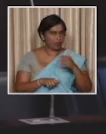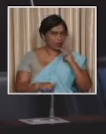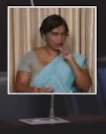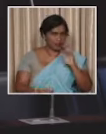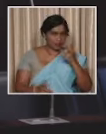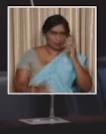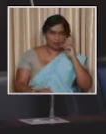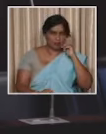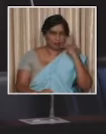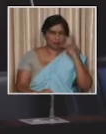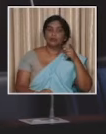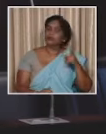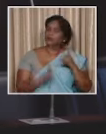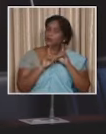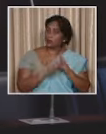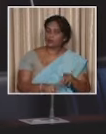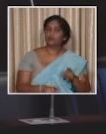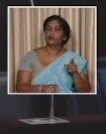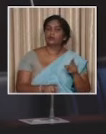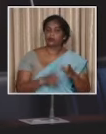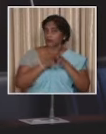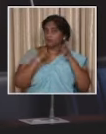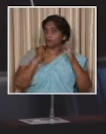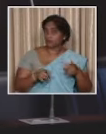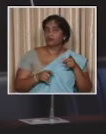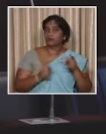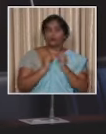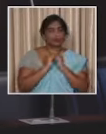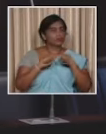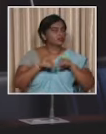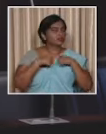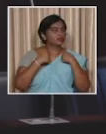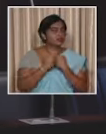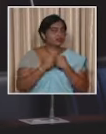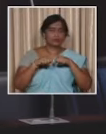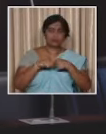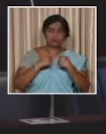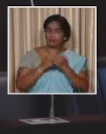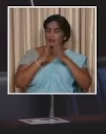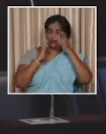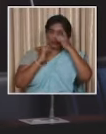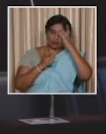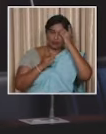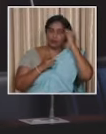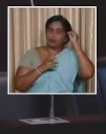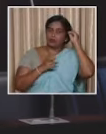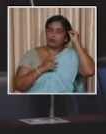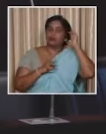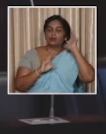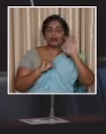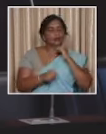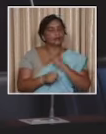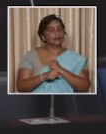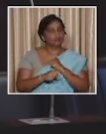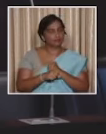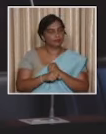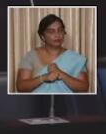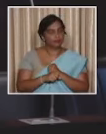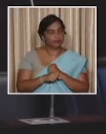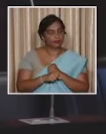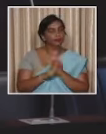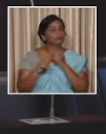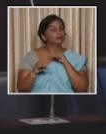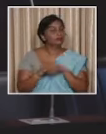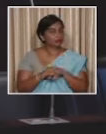කියලා. එතකොට ඒ වගේ එච්චර විශාල වෘත්තීය සමිති ප්‍රමාණයක් තියාගෙනත් ඒ වගේම රාජ්‍ය